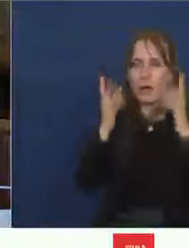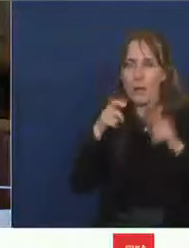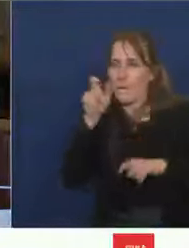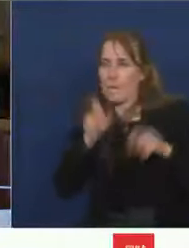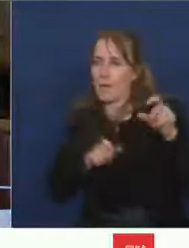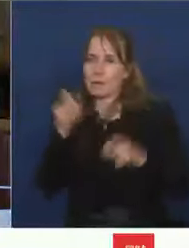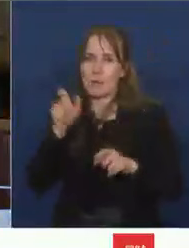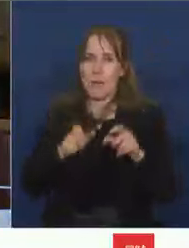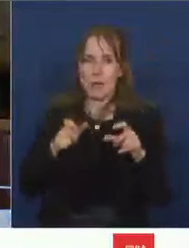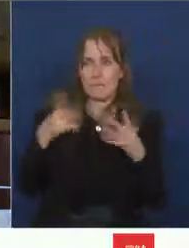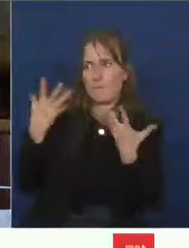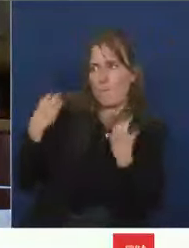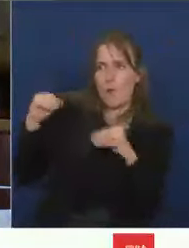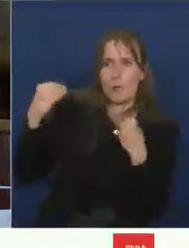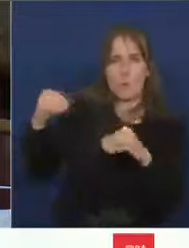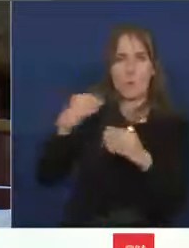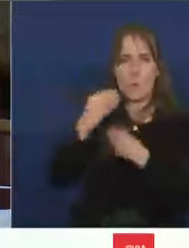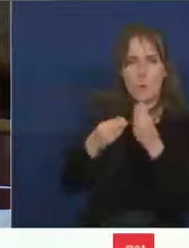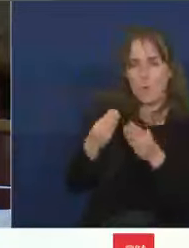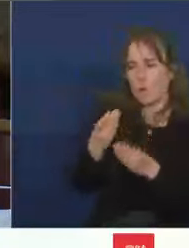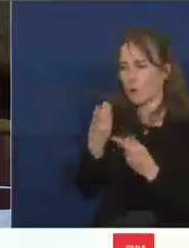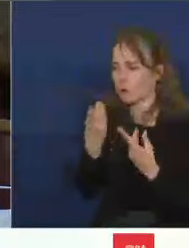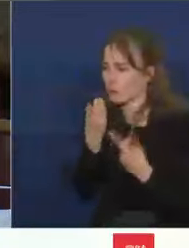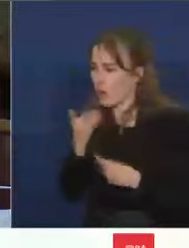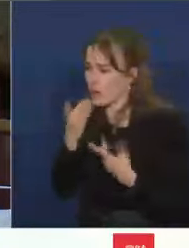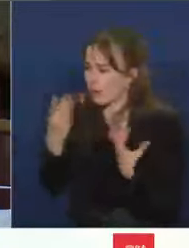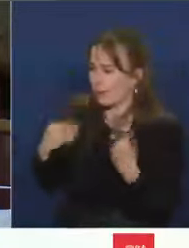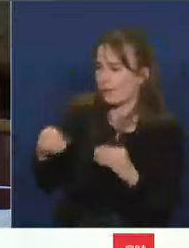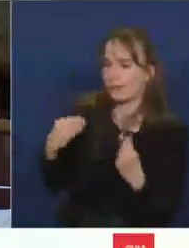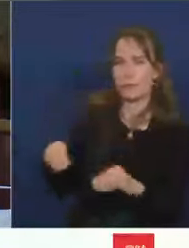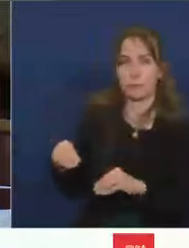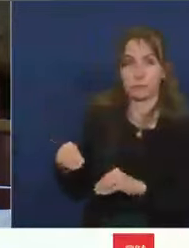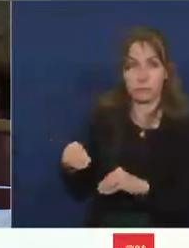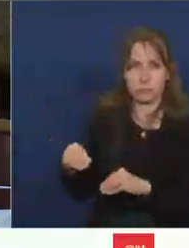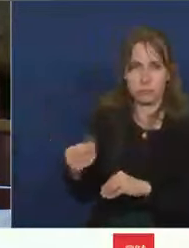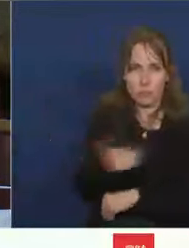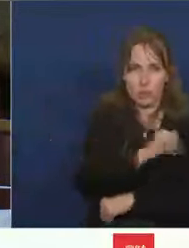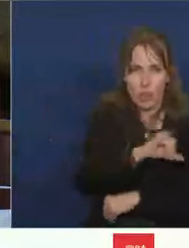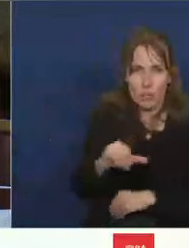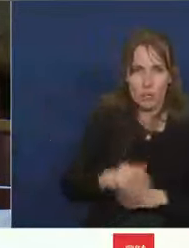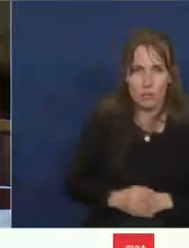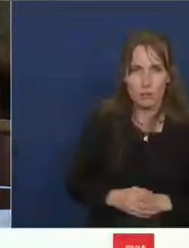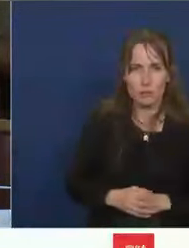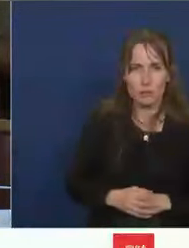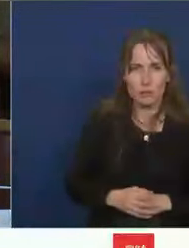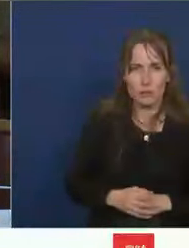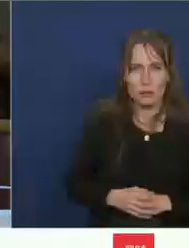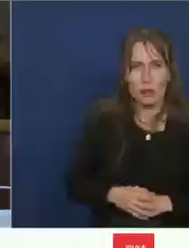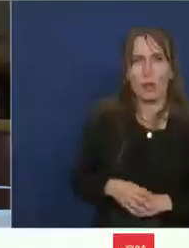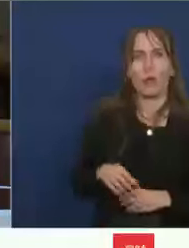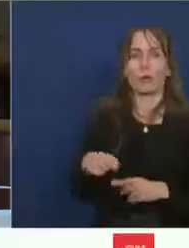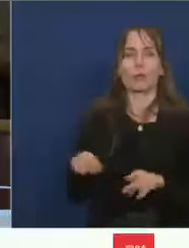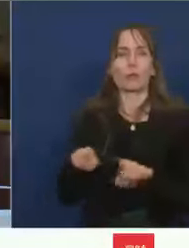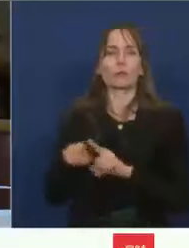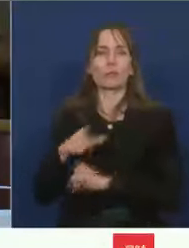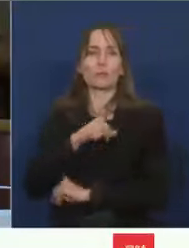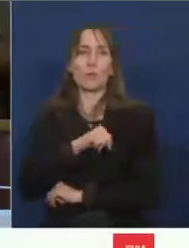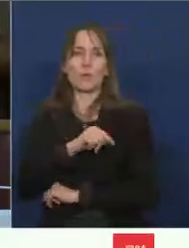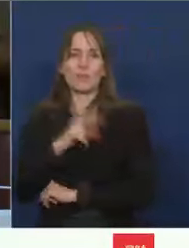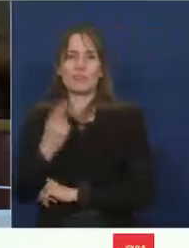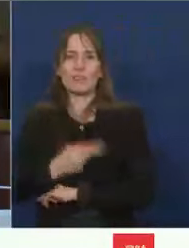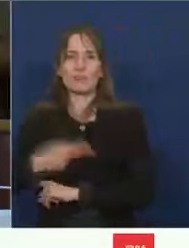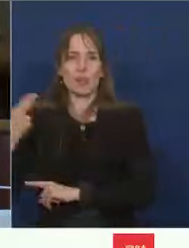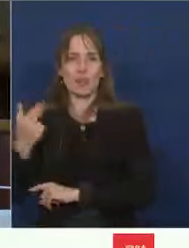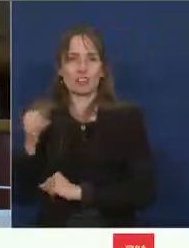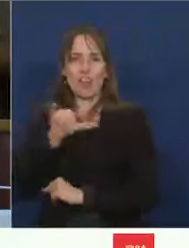par des gens qui en troublent la quiétude. Pas plus d'ailleurs que la police nationale n'a été guidée sur cette place pour